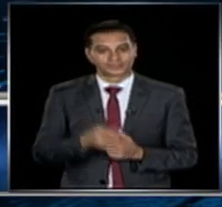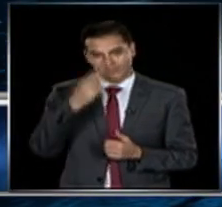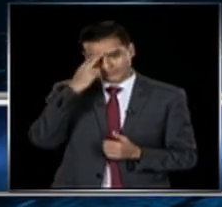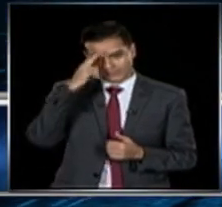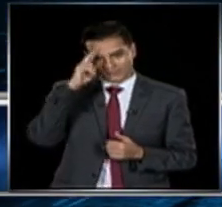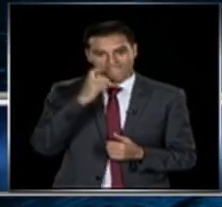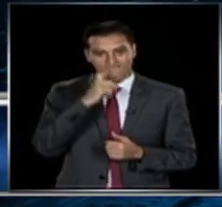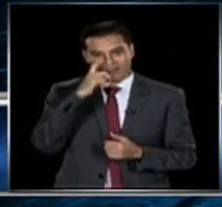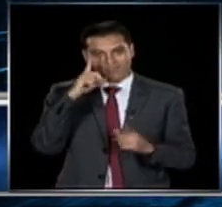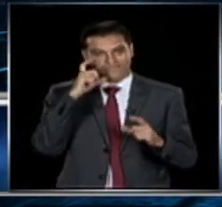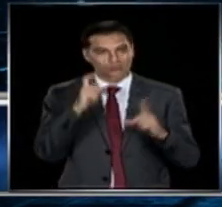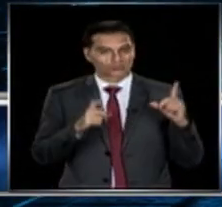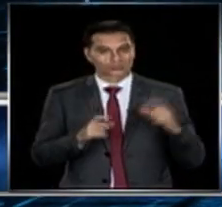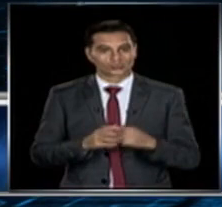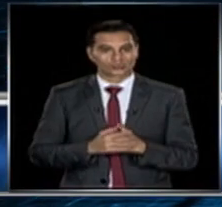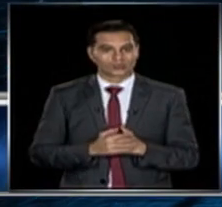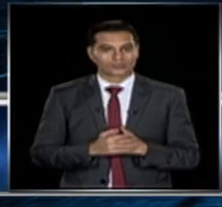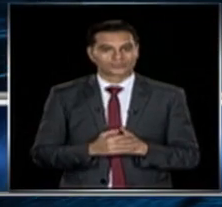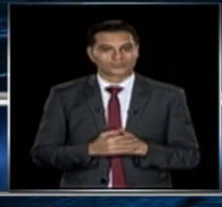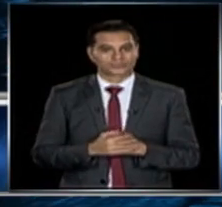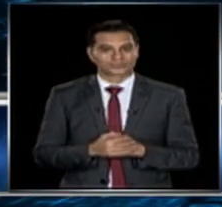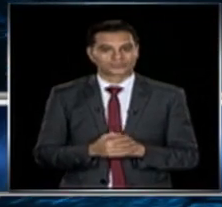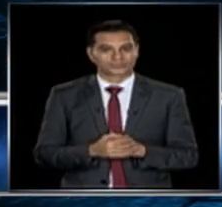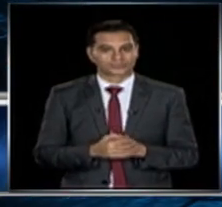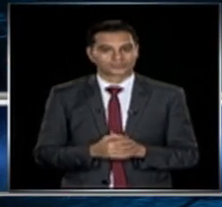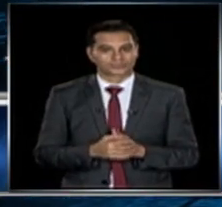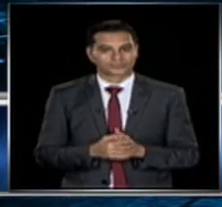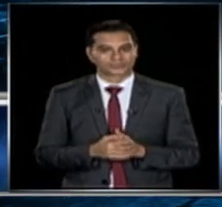من هو الفنان في الصورة؟